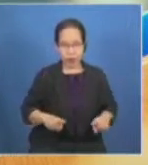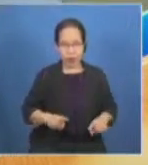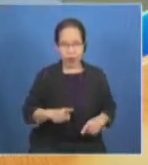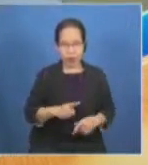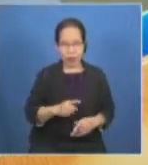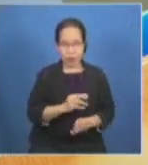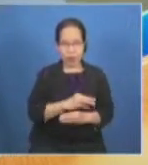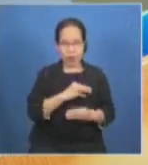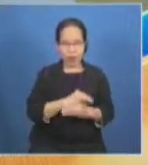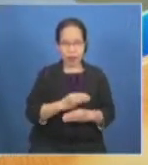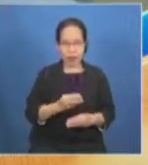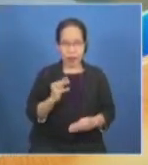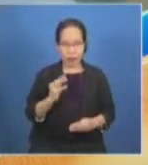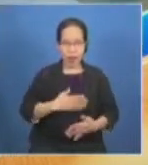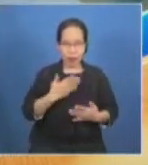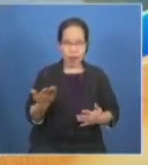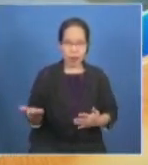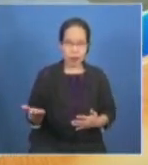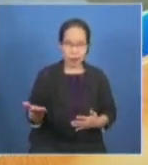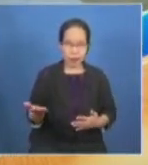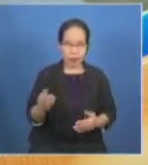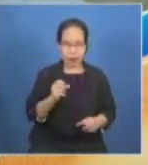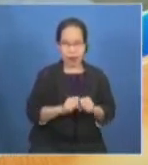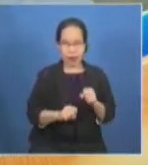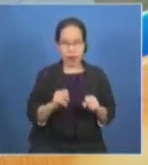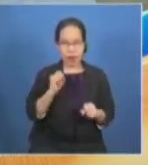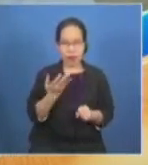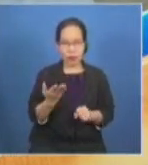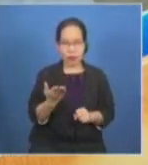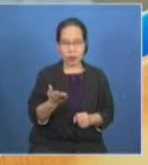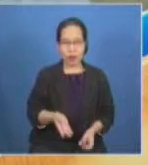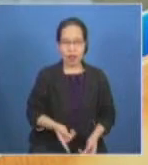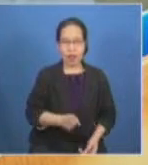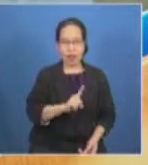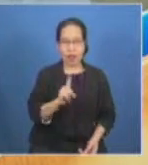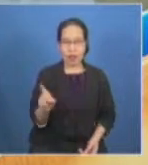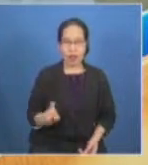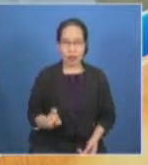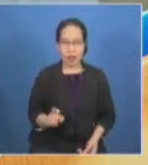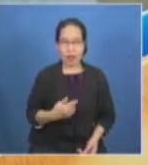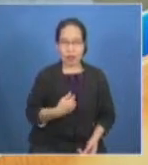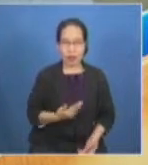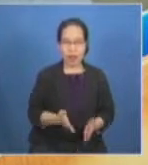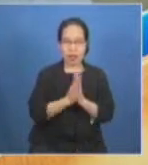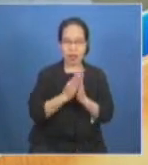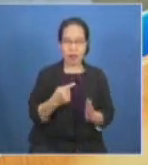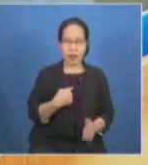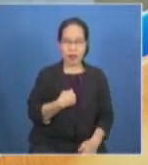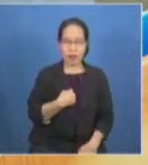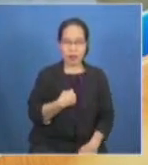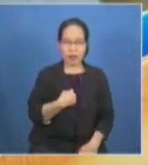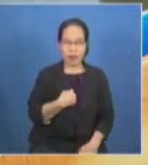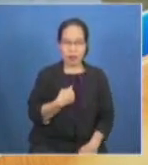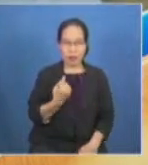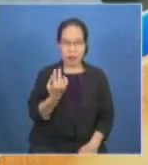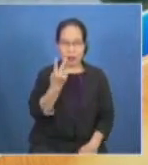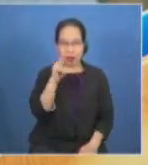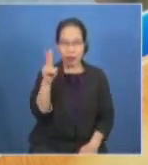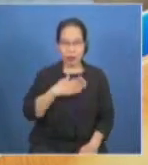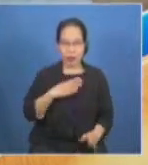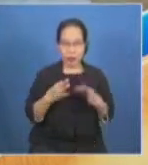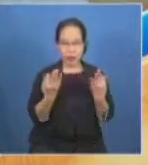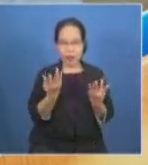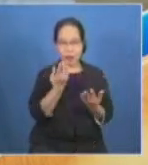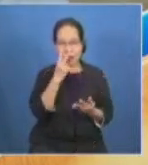happy. Kaya, kung ako tatanungin mo, so if you ask me, may makita ko lang masaya ang pamilya ko, just to see my